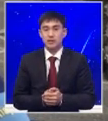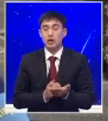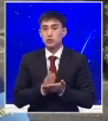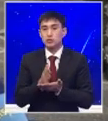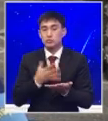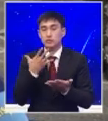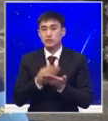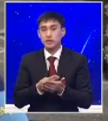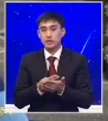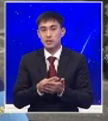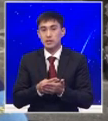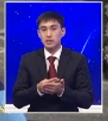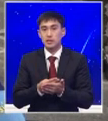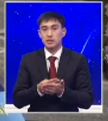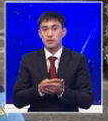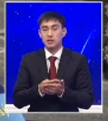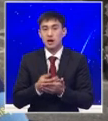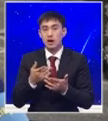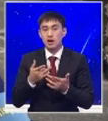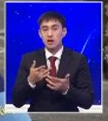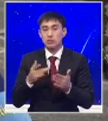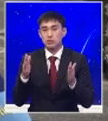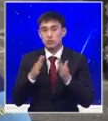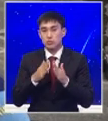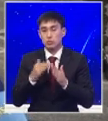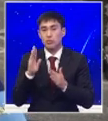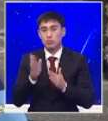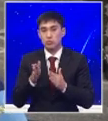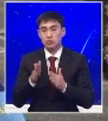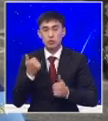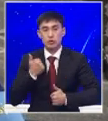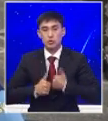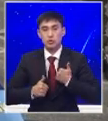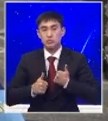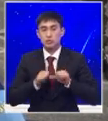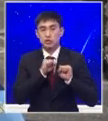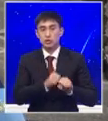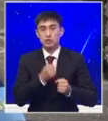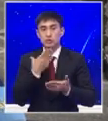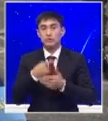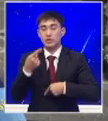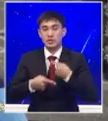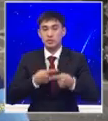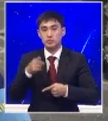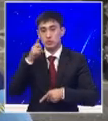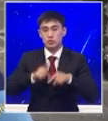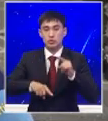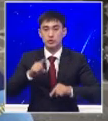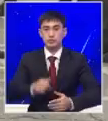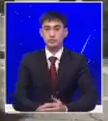службы своей, пригодятся им на гражданке и будут достойными защитниками в дальнейшем нашей